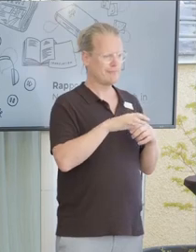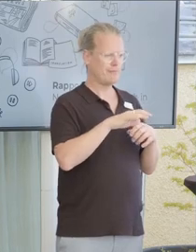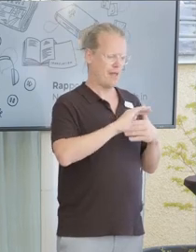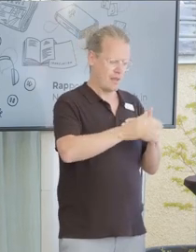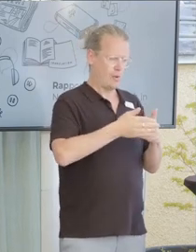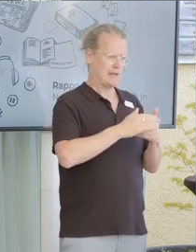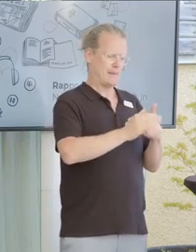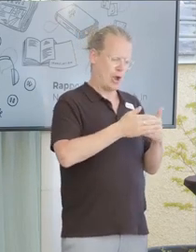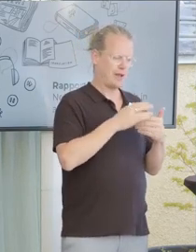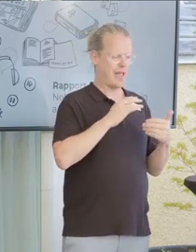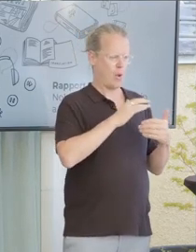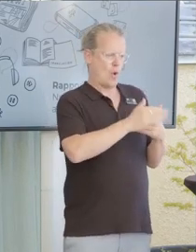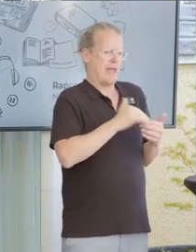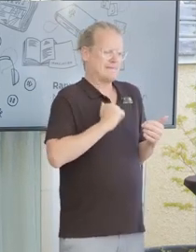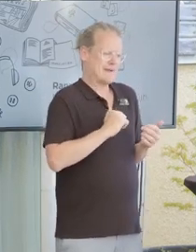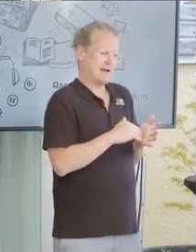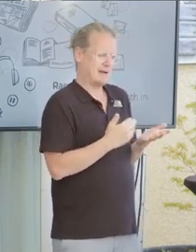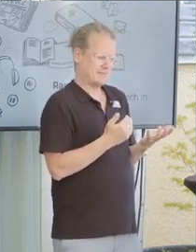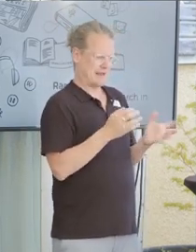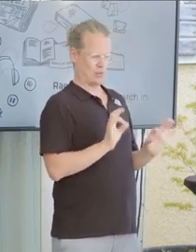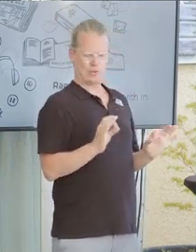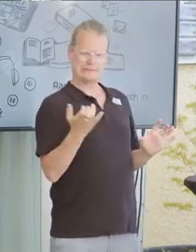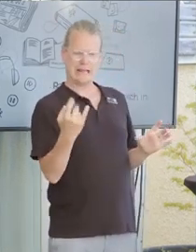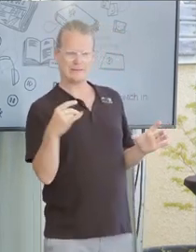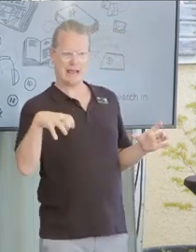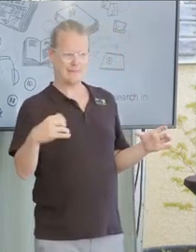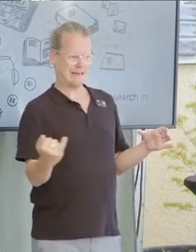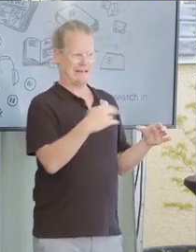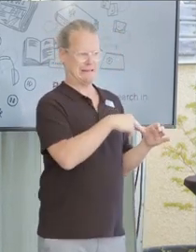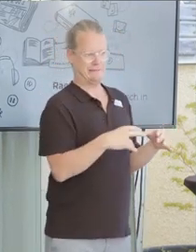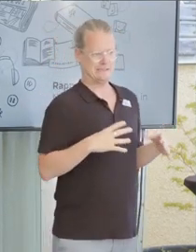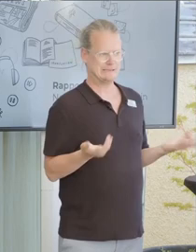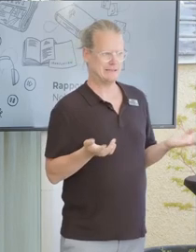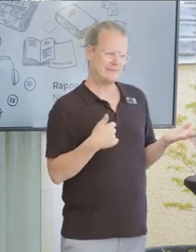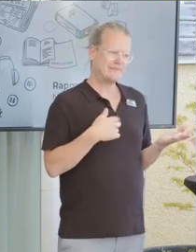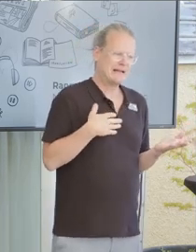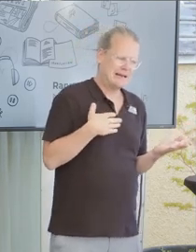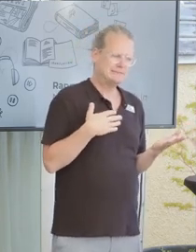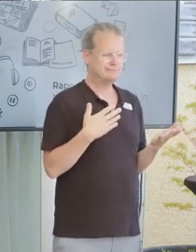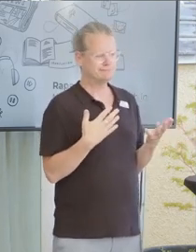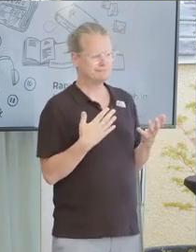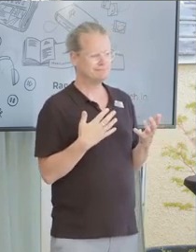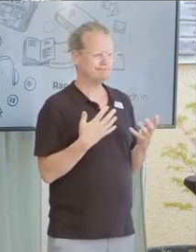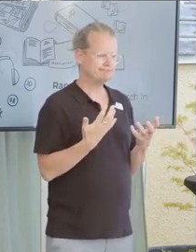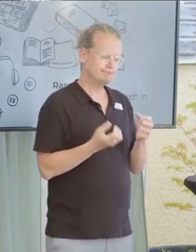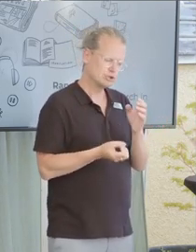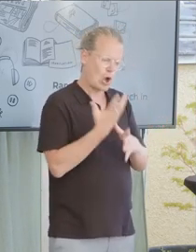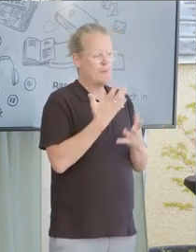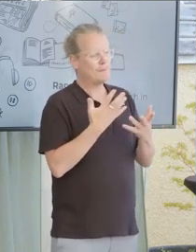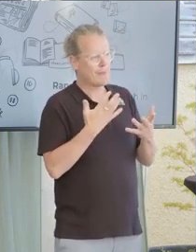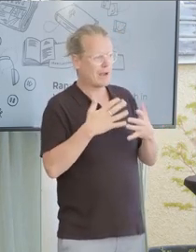inte riktigt i den ekvationen. Så för oss var det också väldigt viktigt att försöka bygga nätverk och se till att användarnas perspektiv finns representerade